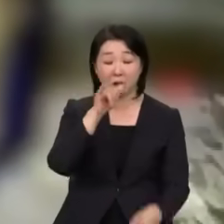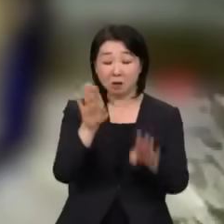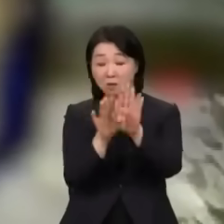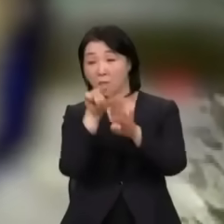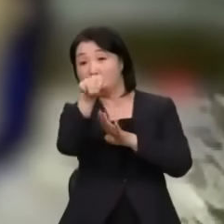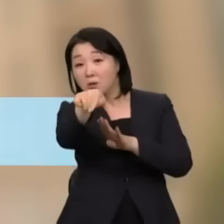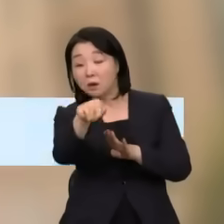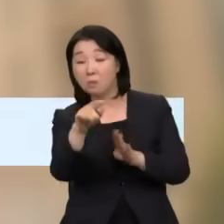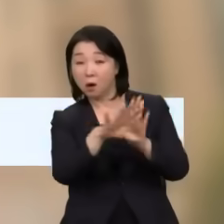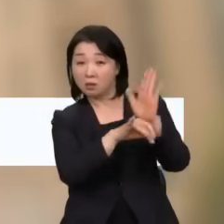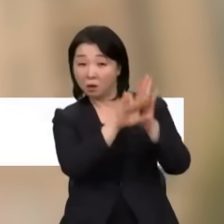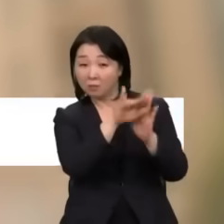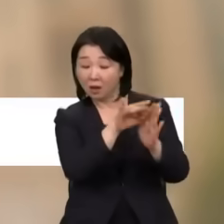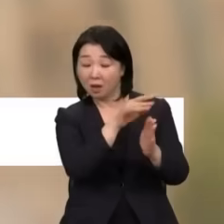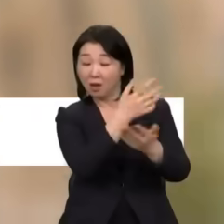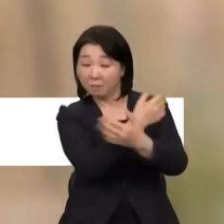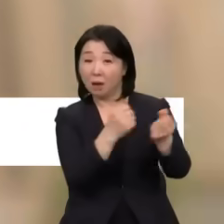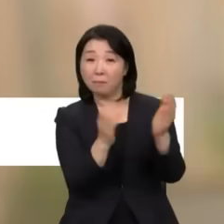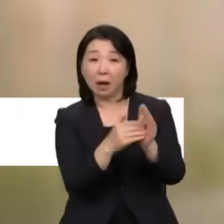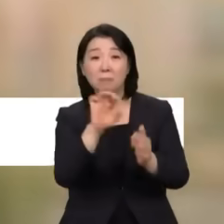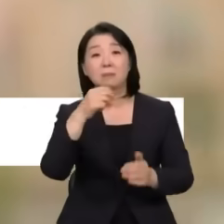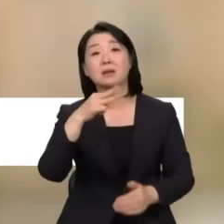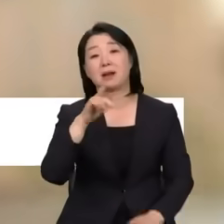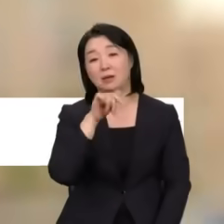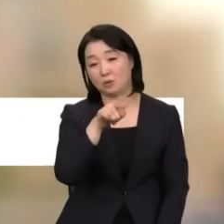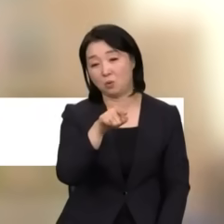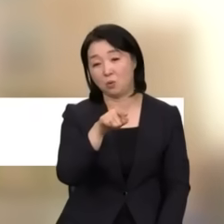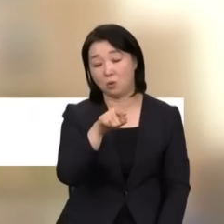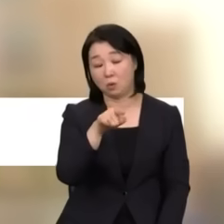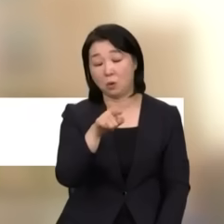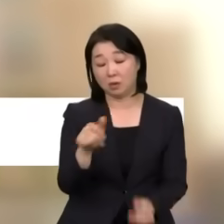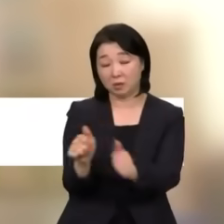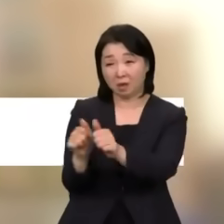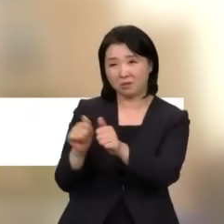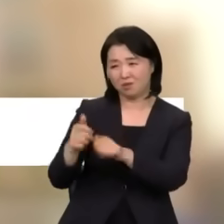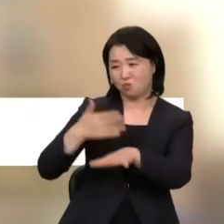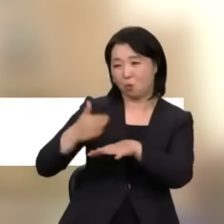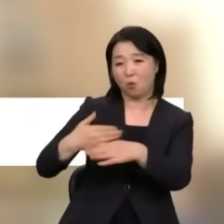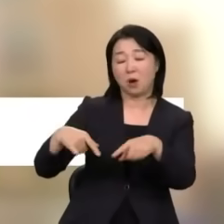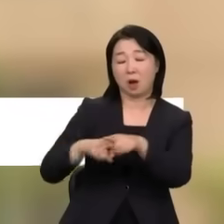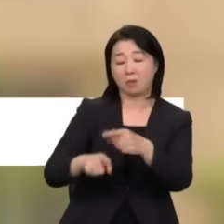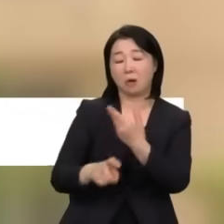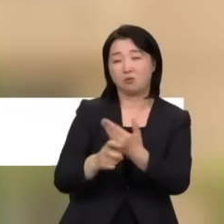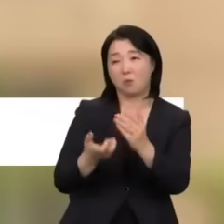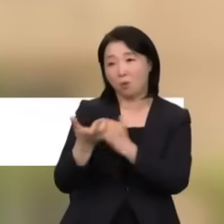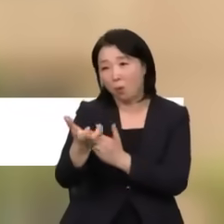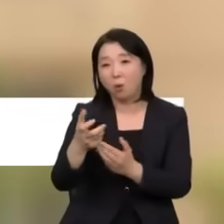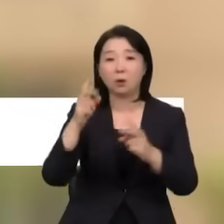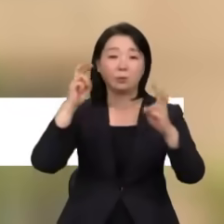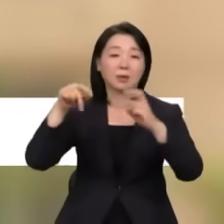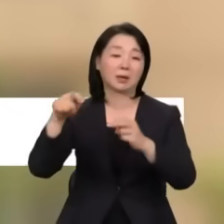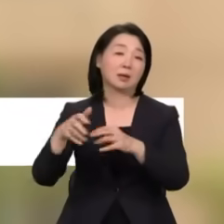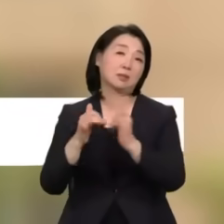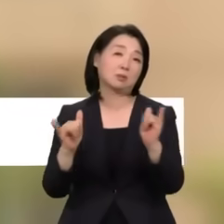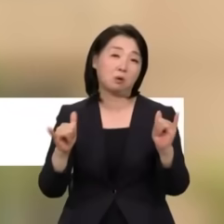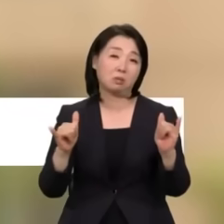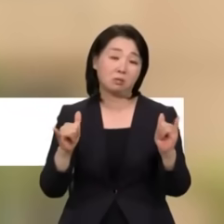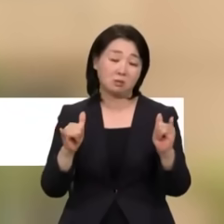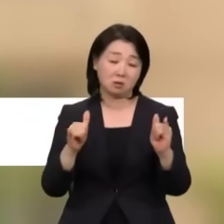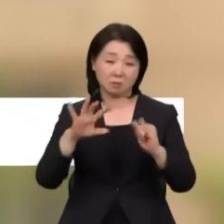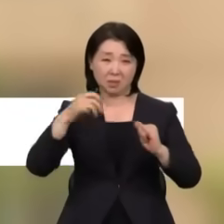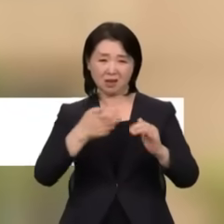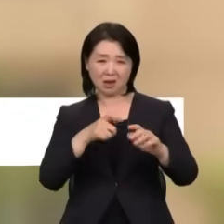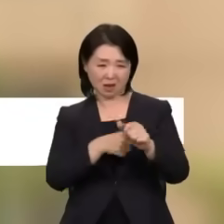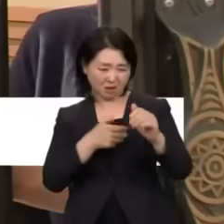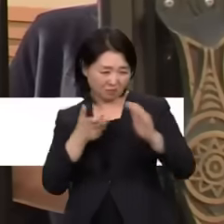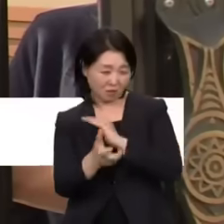너머엔 경매에 넘어간 신축빌라가 있습니다 남성들은 조폭이 낀 불법 용영 업체 직원 빌라에 강제로 밀고